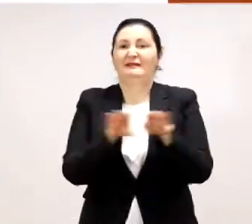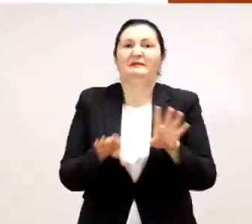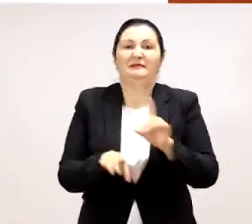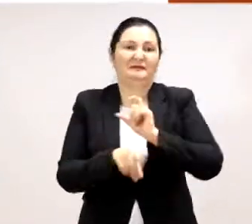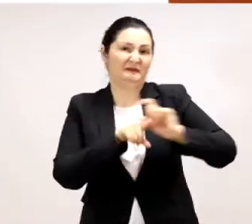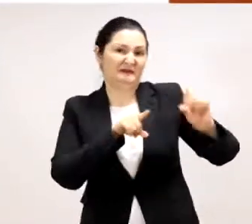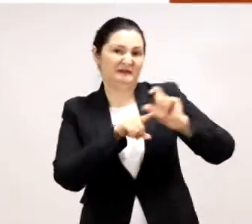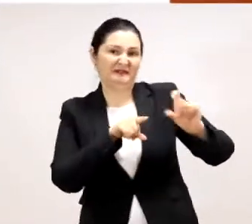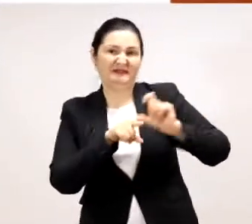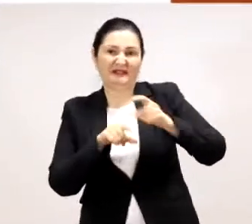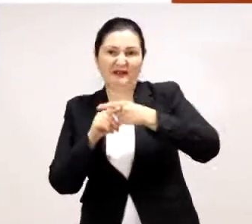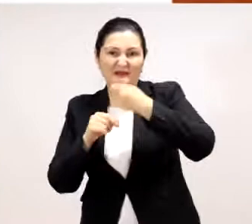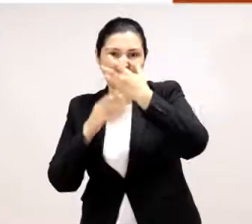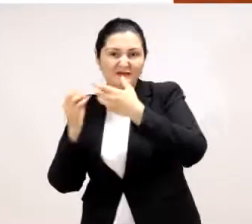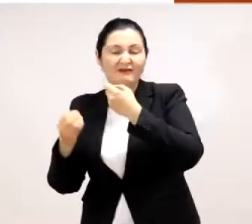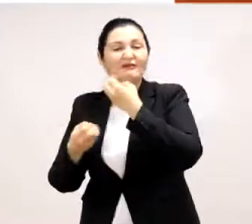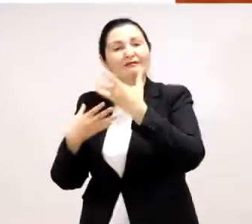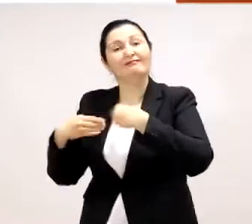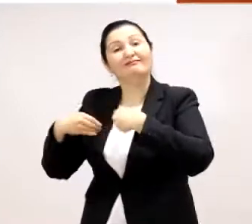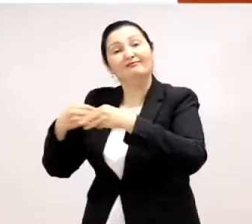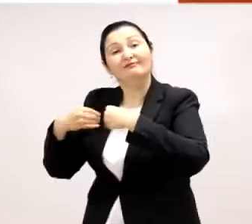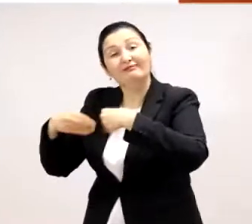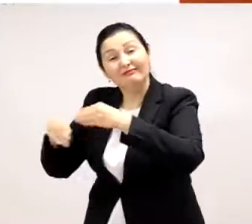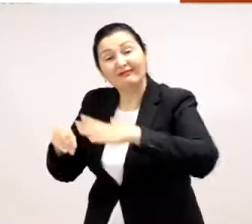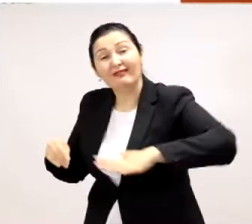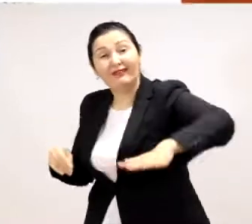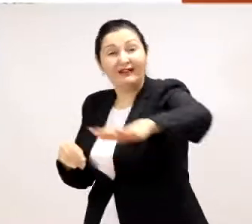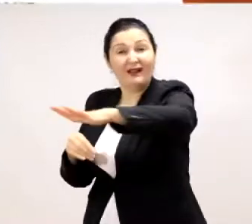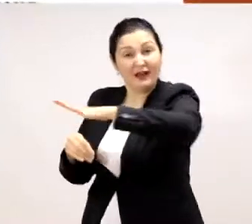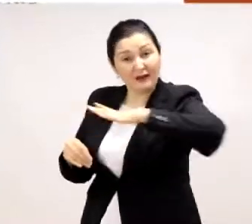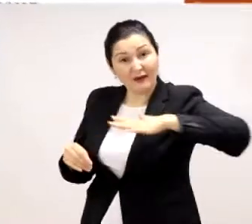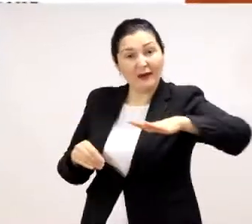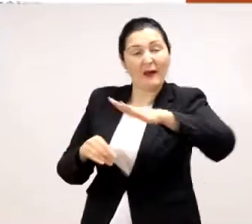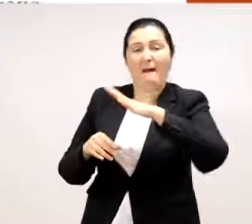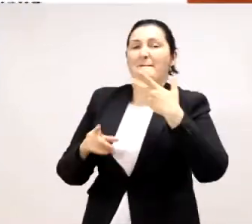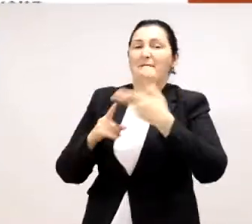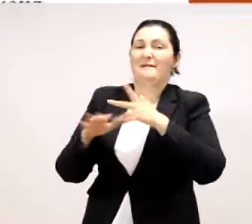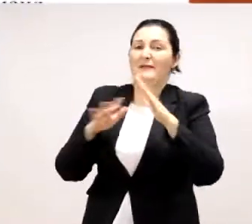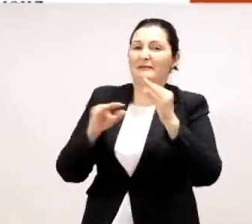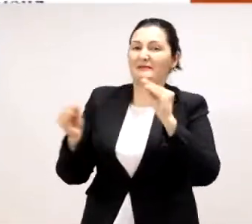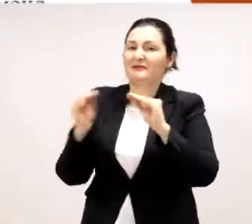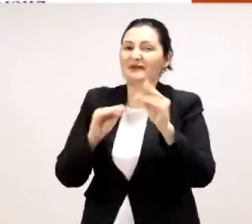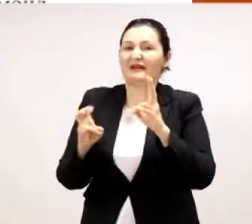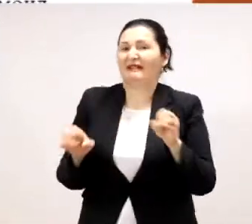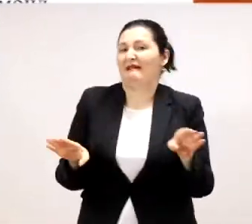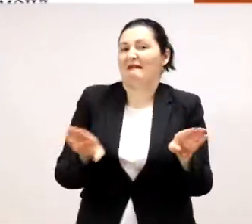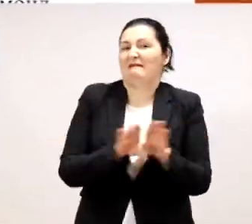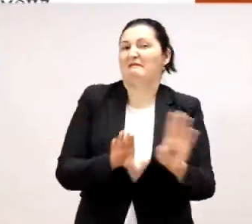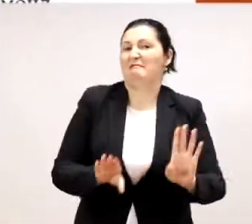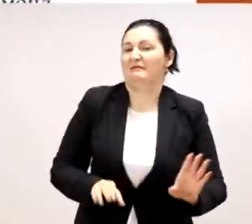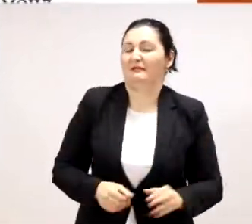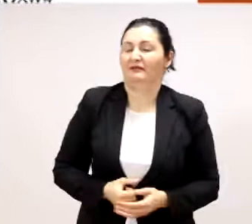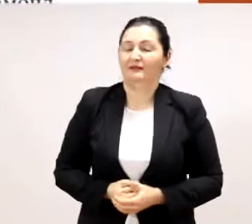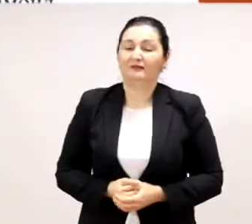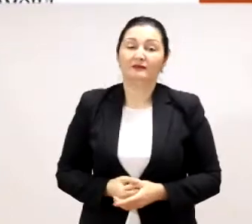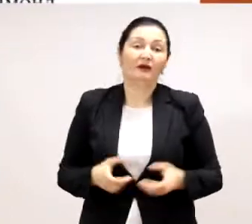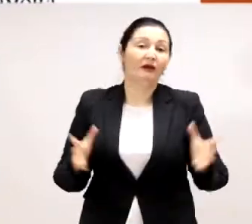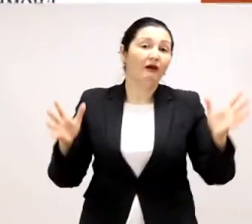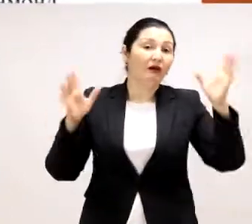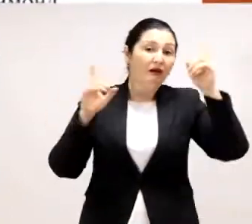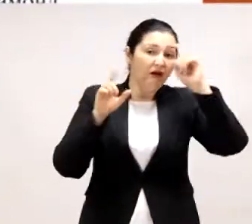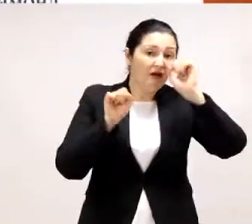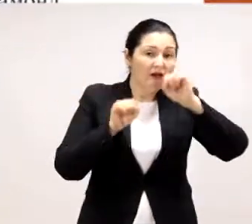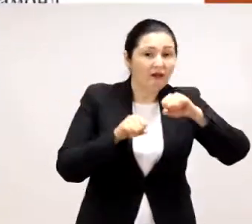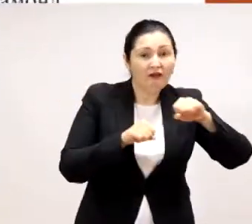نامد صدبرگ. پولیس پولیسی صدبرگ هاست، بودنی میخک ها نارواست. میخک ها سرخم